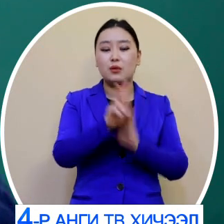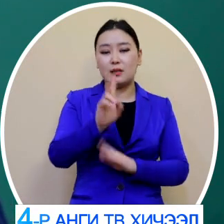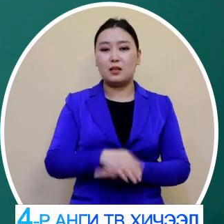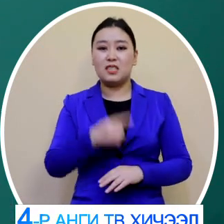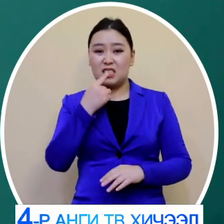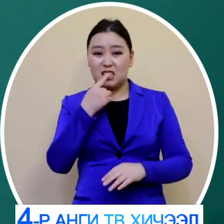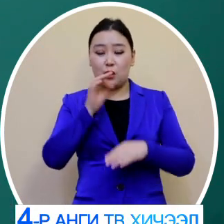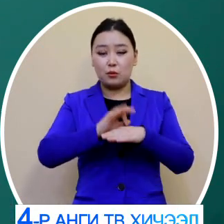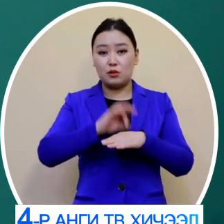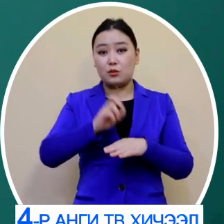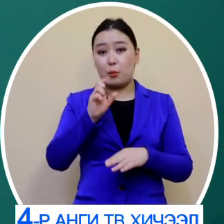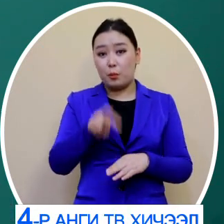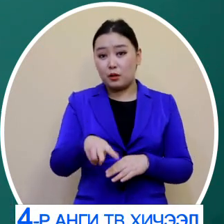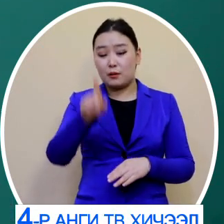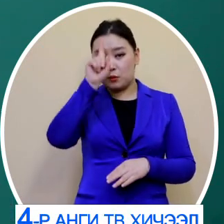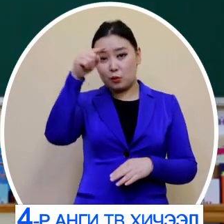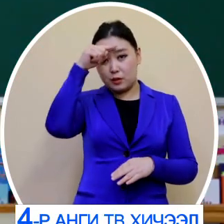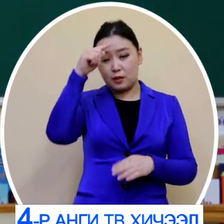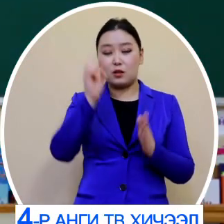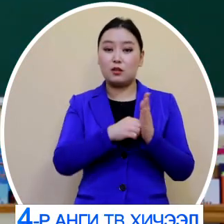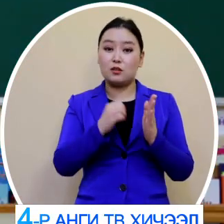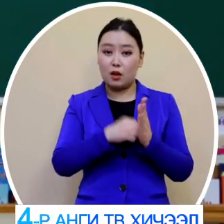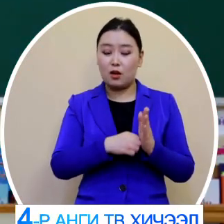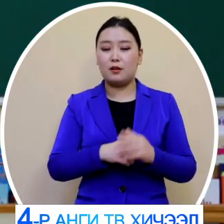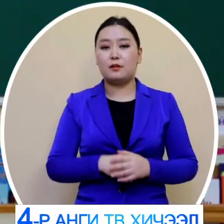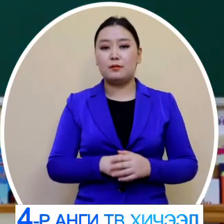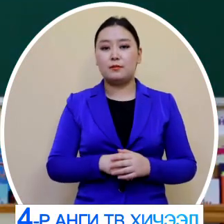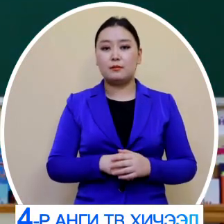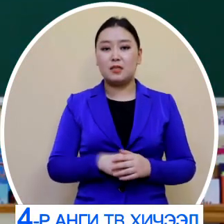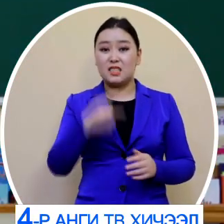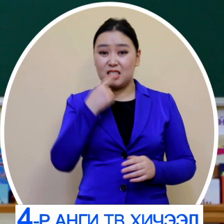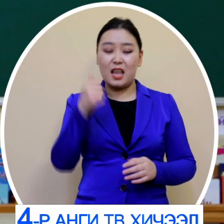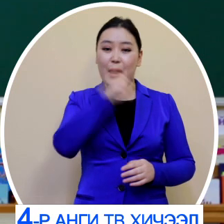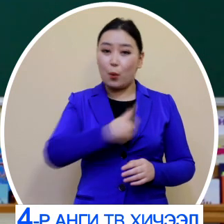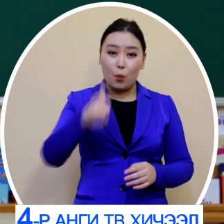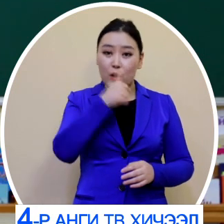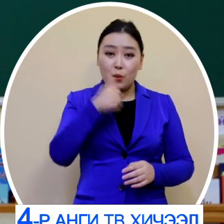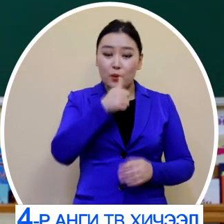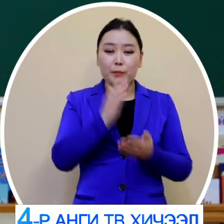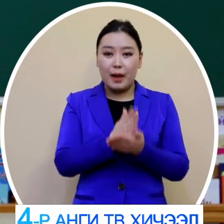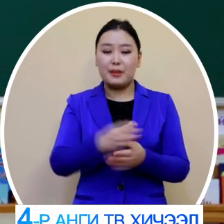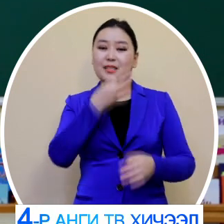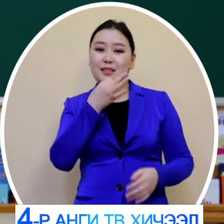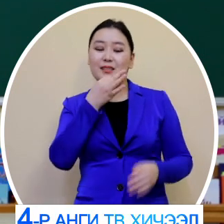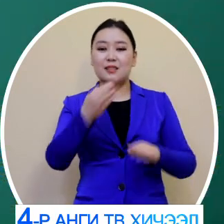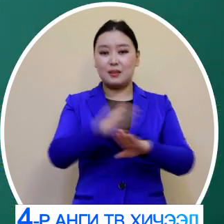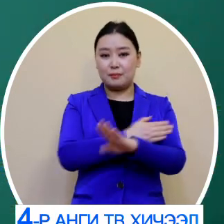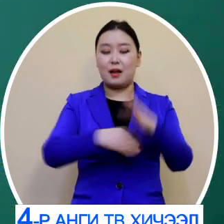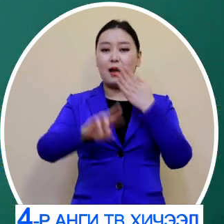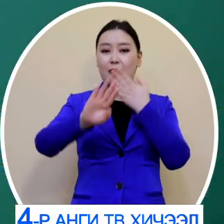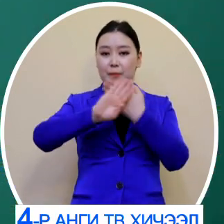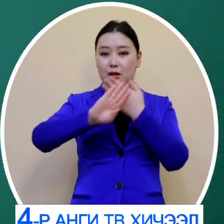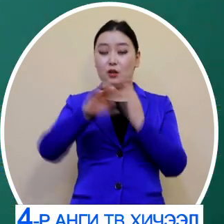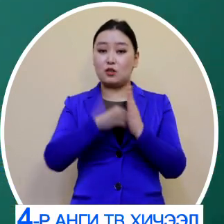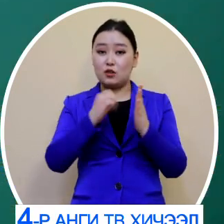нь өвчлсөн бол хүүхдүүд та бүхэн эмчлүүлэх ёстой. Харин шүд нь эрүүл бол урьдчилан ширгэх нь маш чухал юм. За,